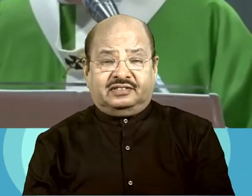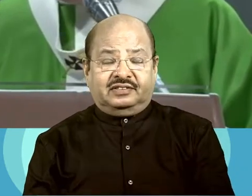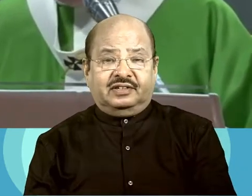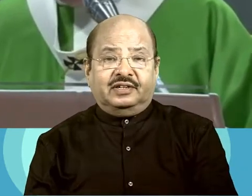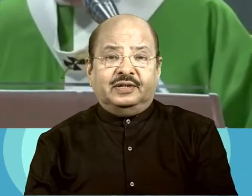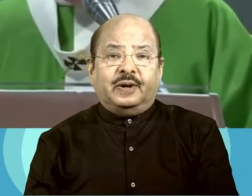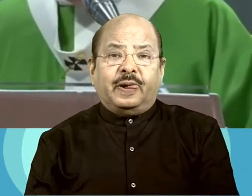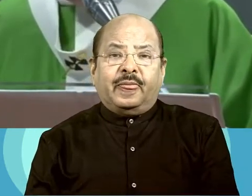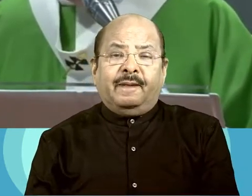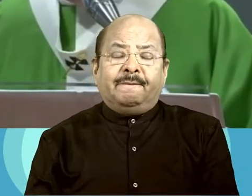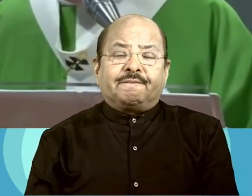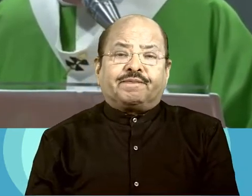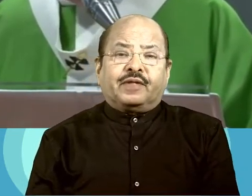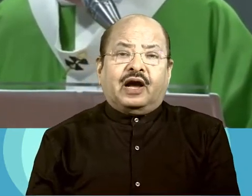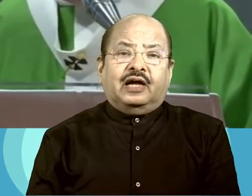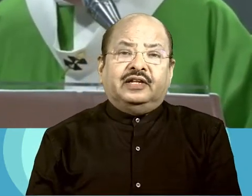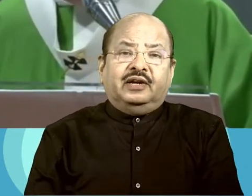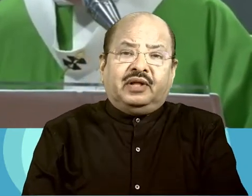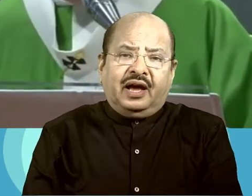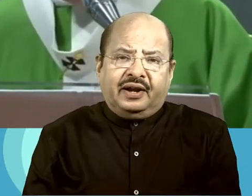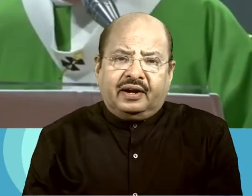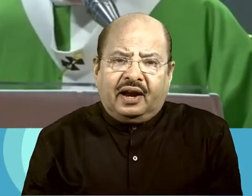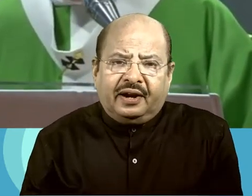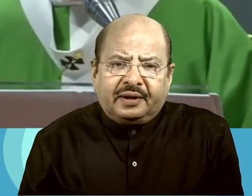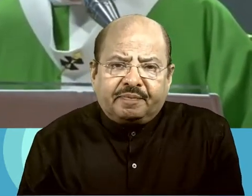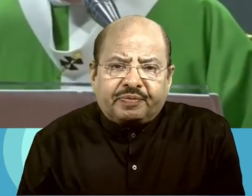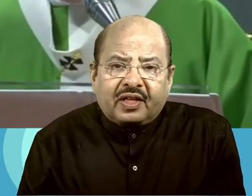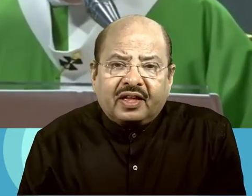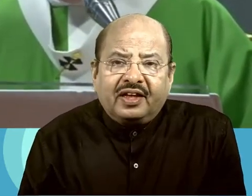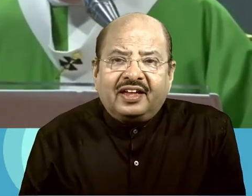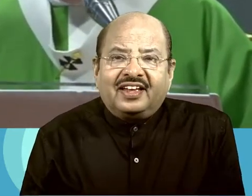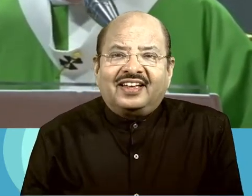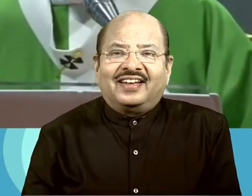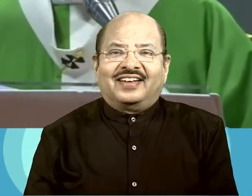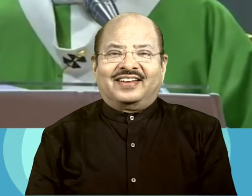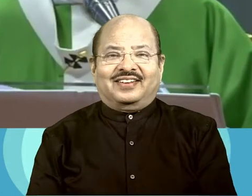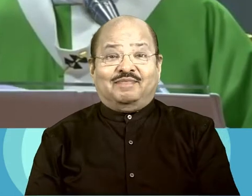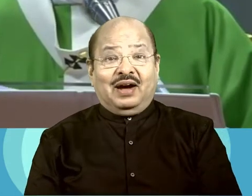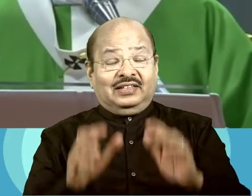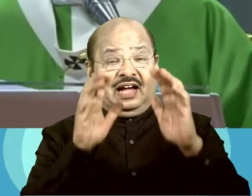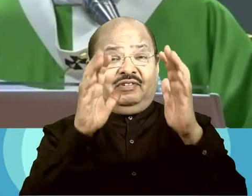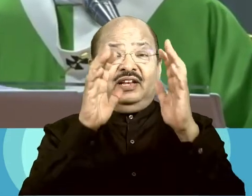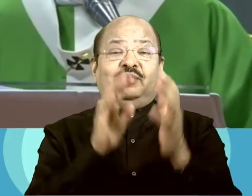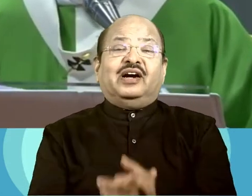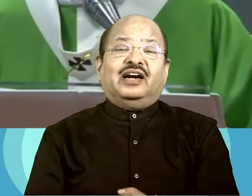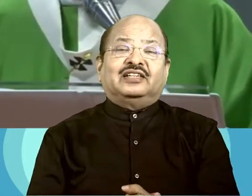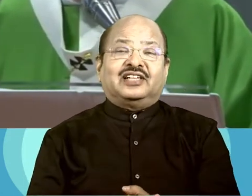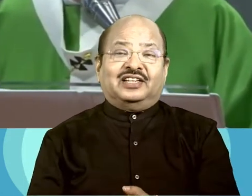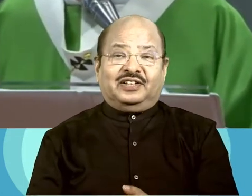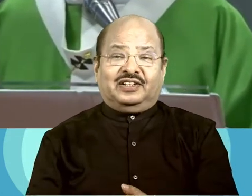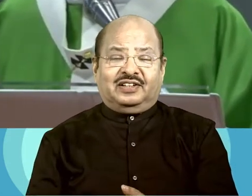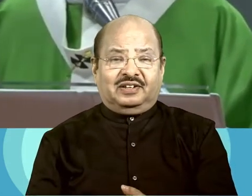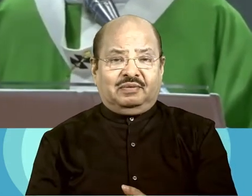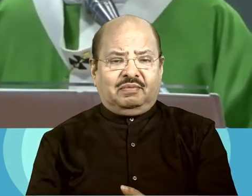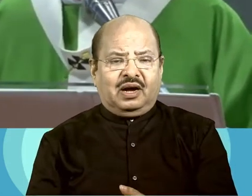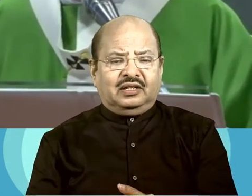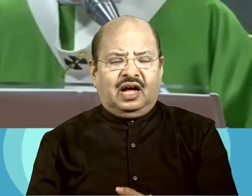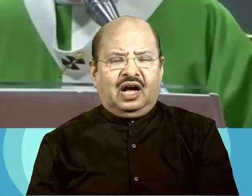അതിൻ്റെ ഉദാഹരണങ്ങളാണ് മാതാവിൽ നമുക്ക് കാണാൻ